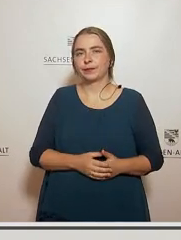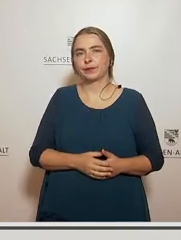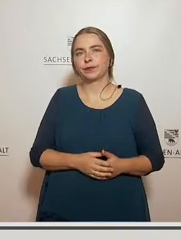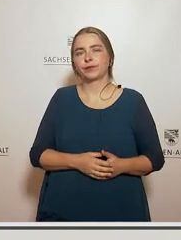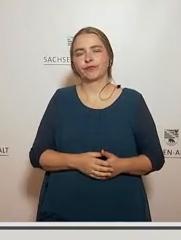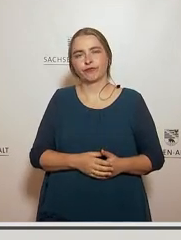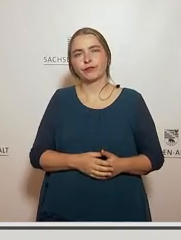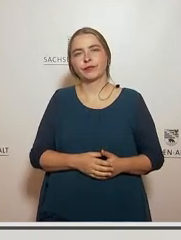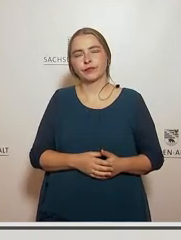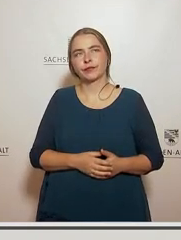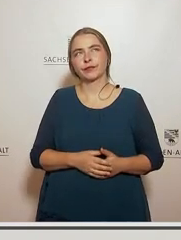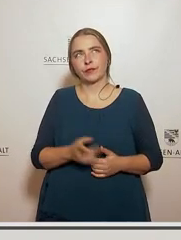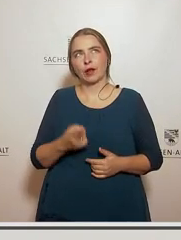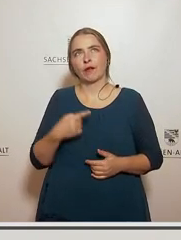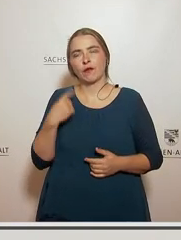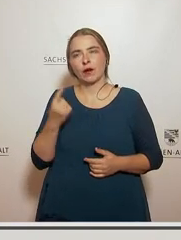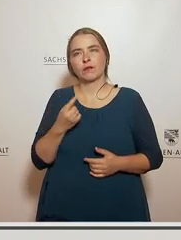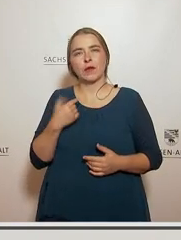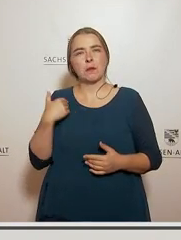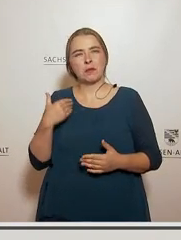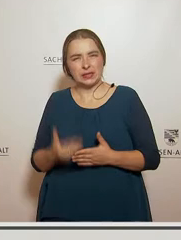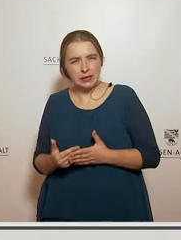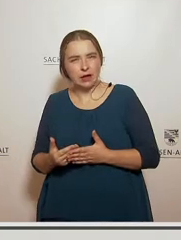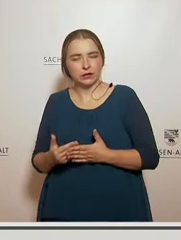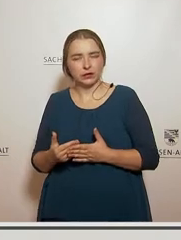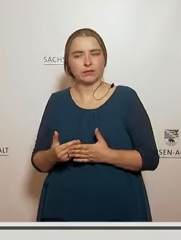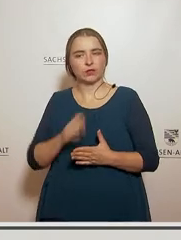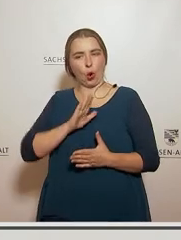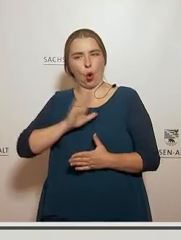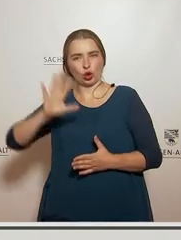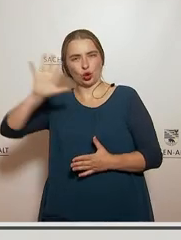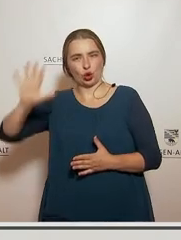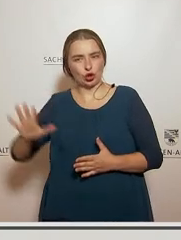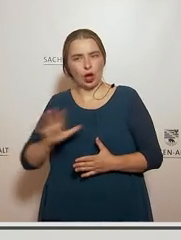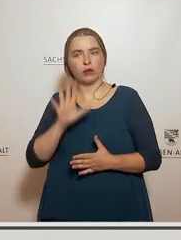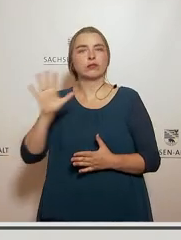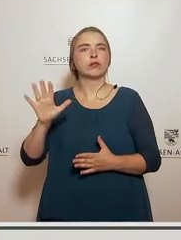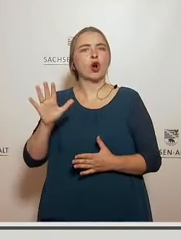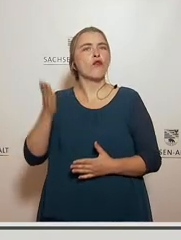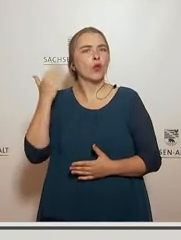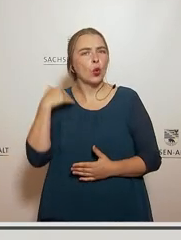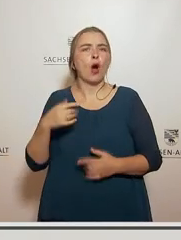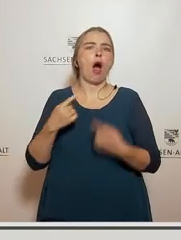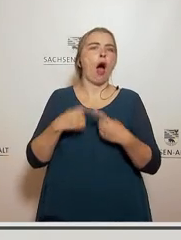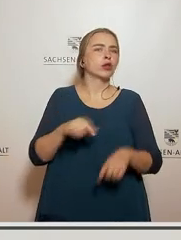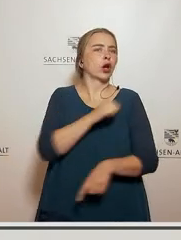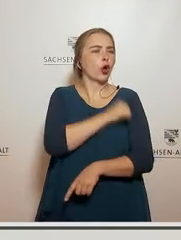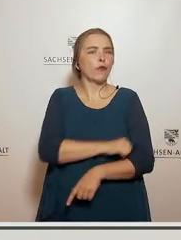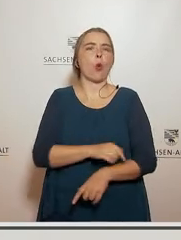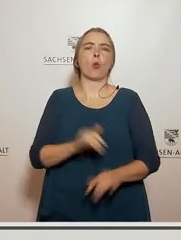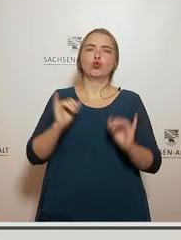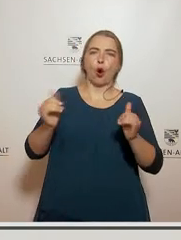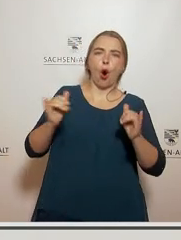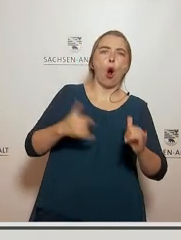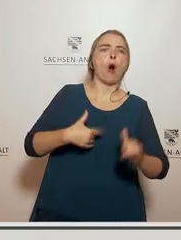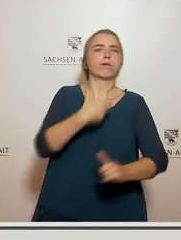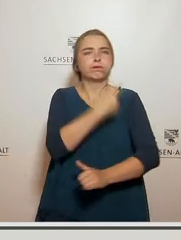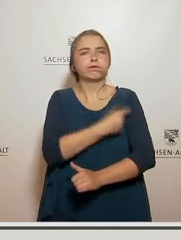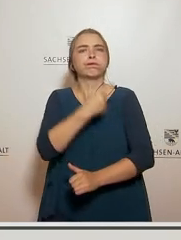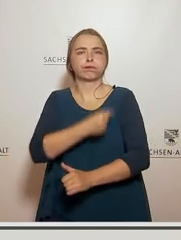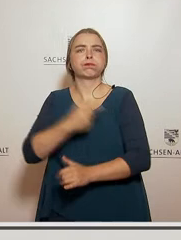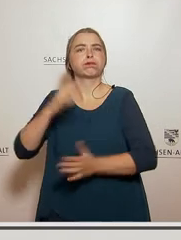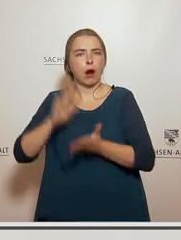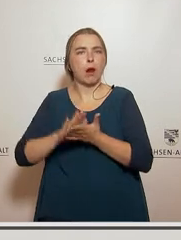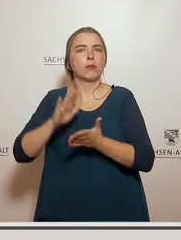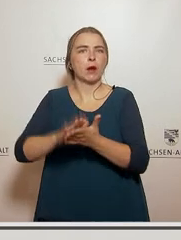östlichen Bundesländern die Impfbereitschaft hinsichtlich anderer Impfstoffe immer sehr hoch war und da auch eine große Impfbereitschaft war. Zum Beispiel, wir